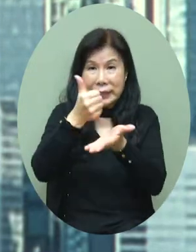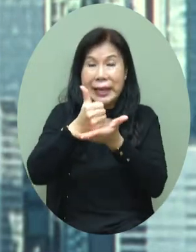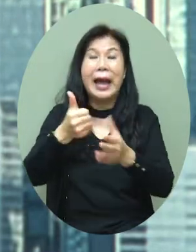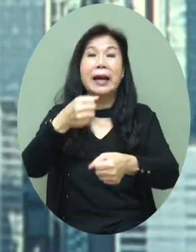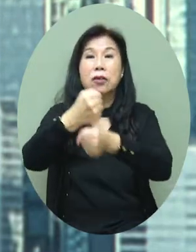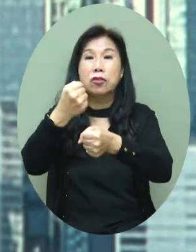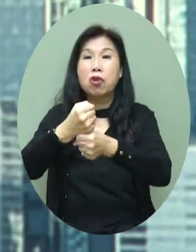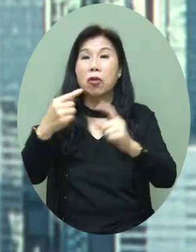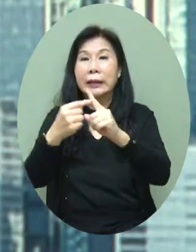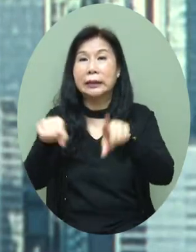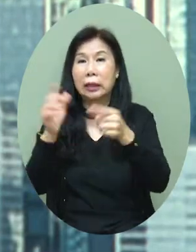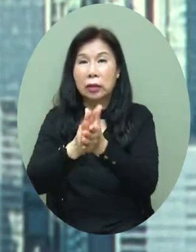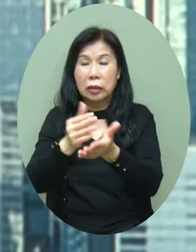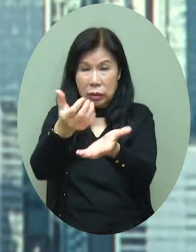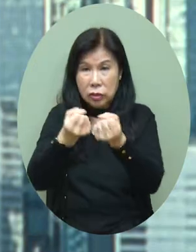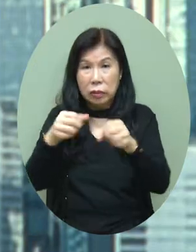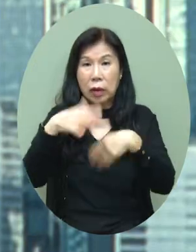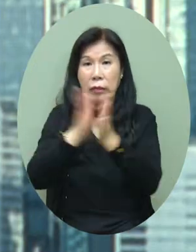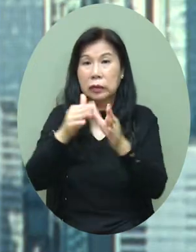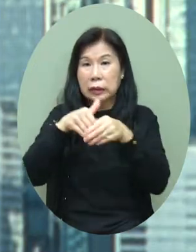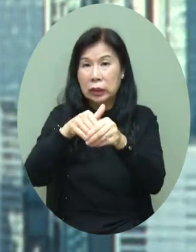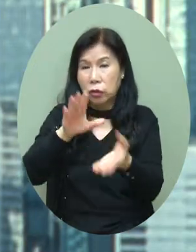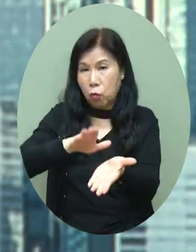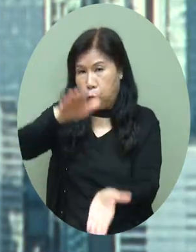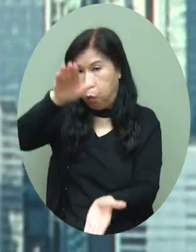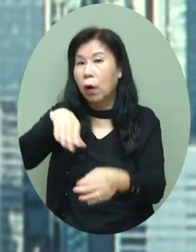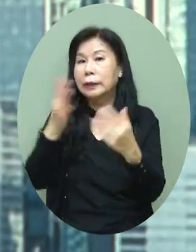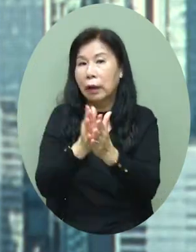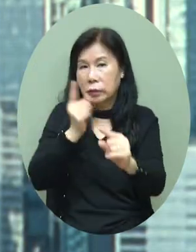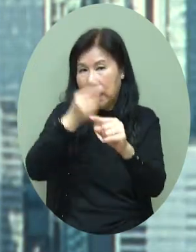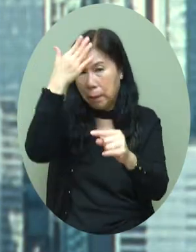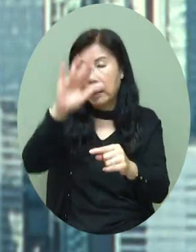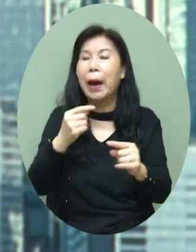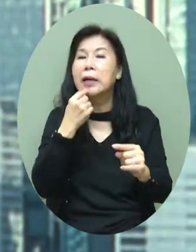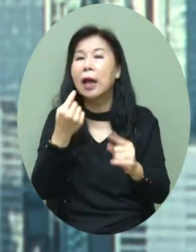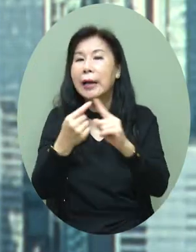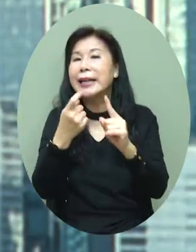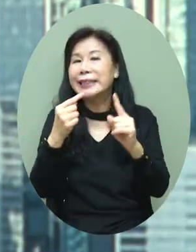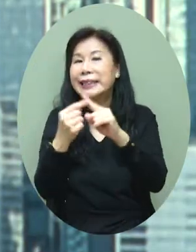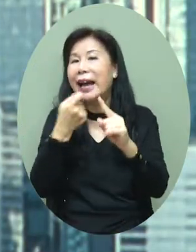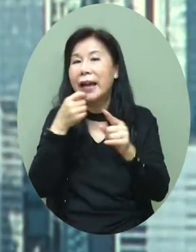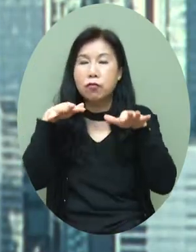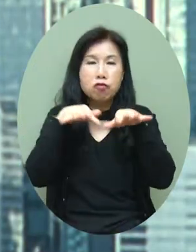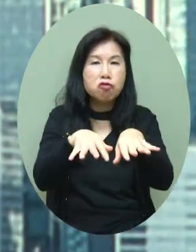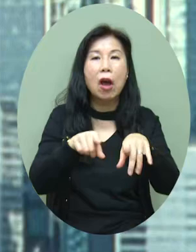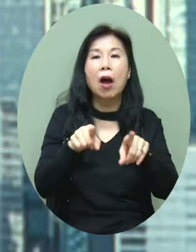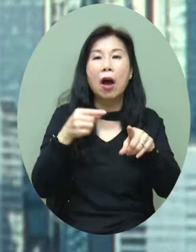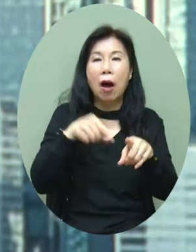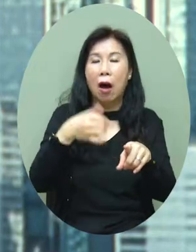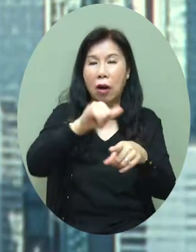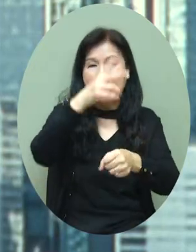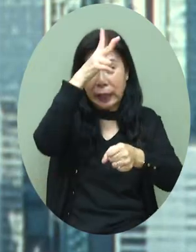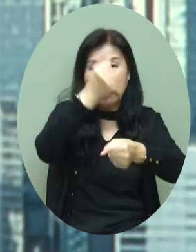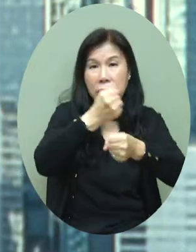實收到嘅申請呢都好大量，嗰度呢可以睇得到出嚟。咁所以呢，我亦都唔係好擔心呢係會有大量